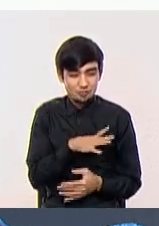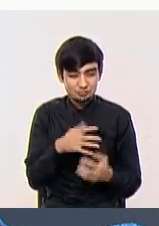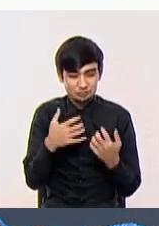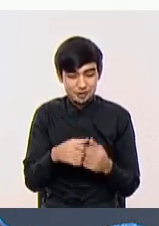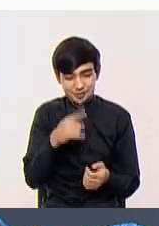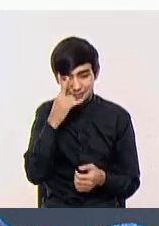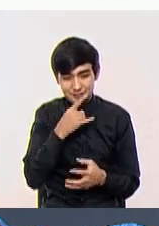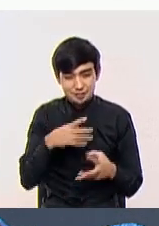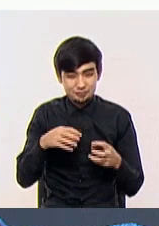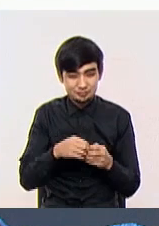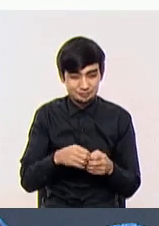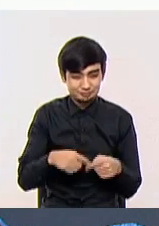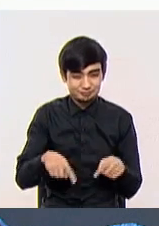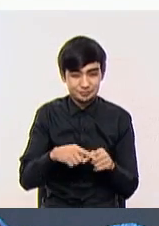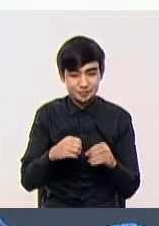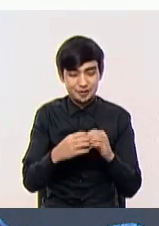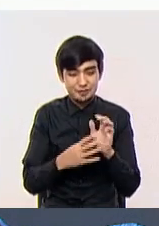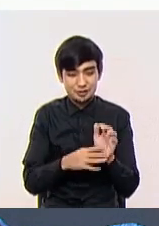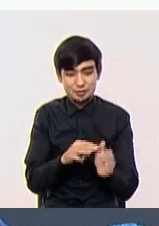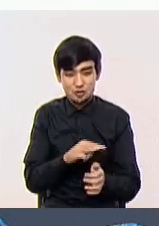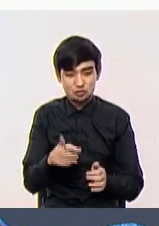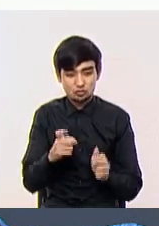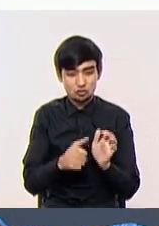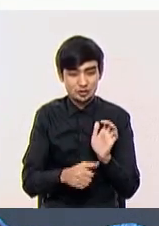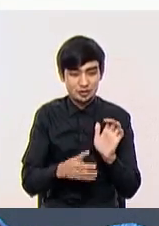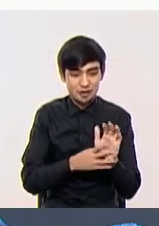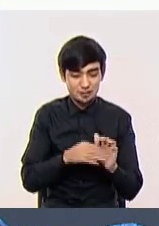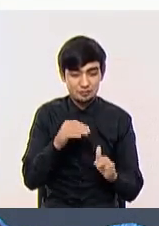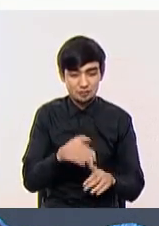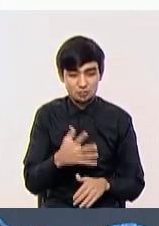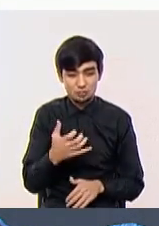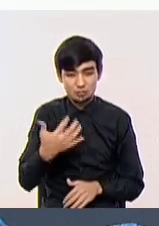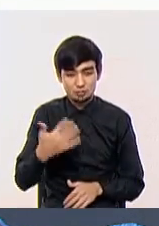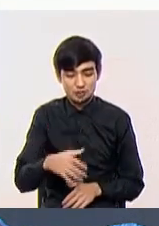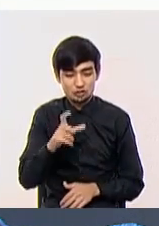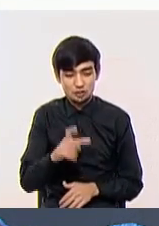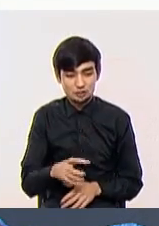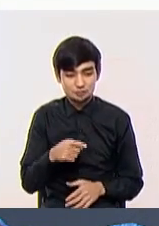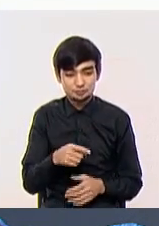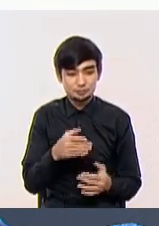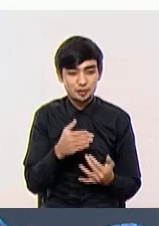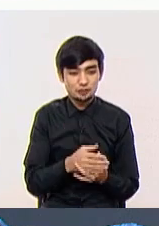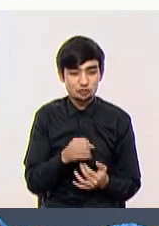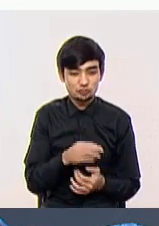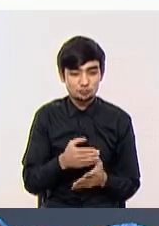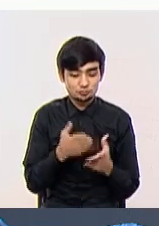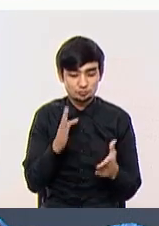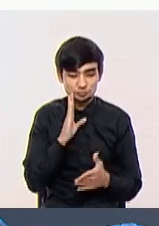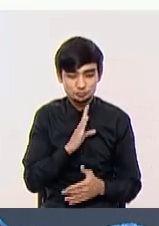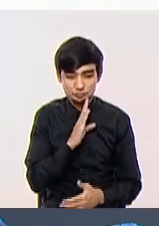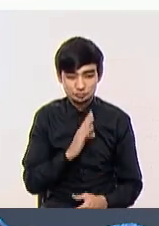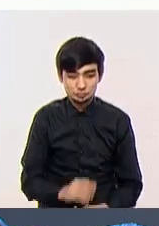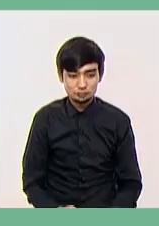қазақстандықтардың жалпы саны 19 миллион 169 550 адамды құраған. Оның жартысынан көбі әйелдер